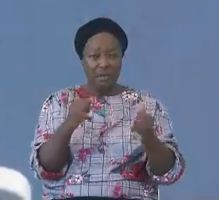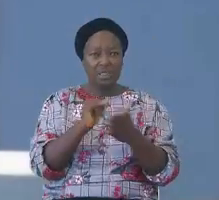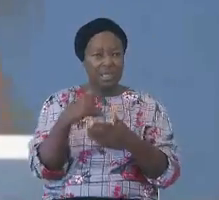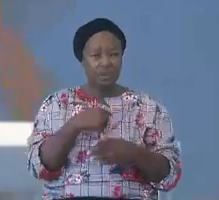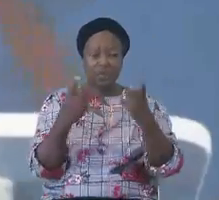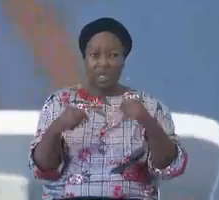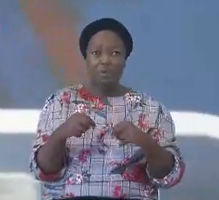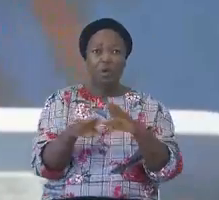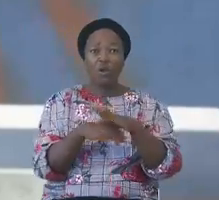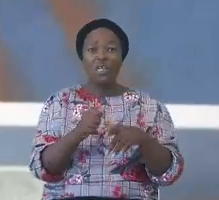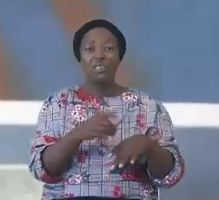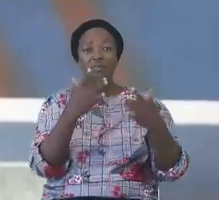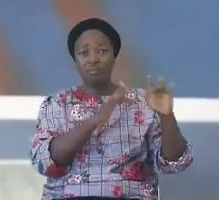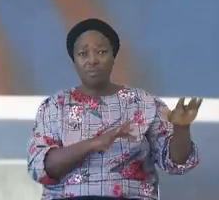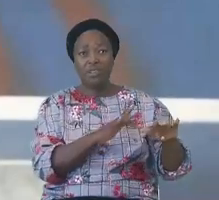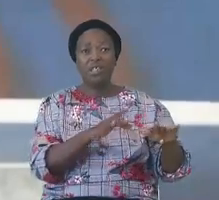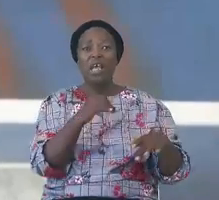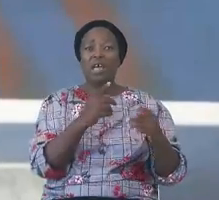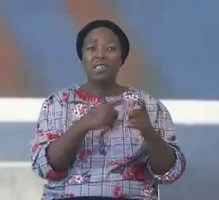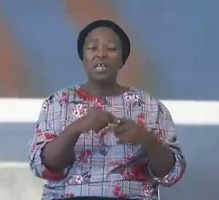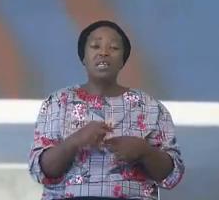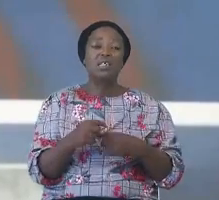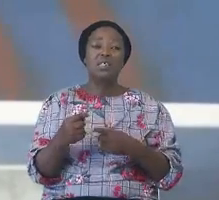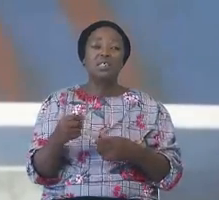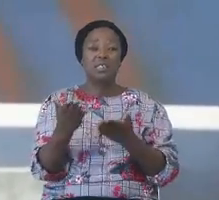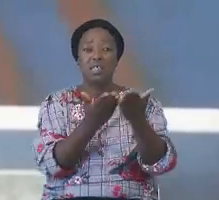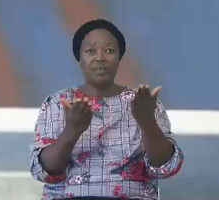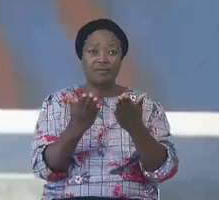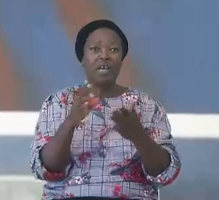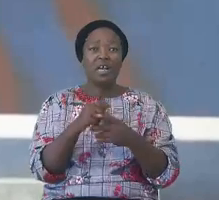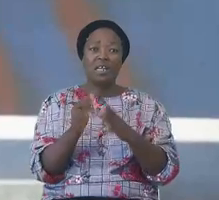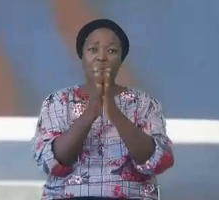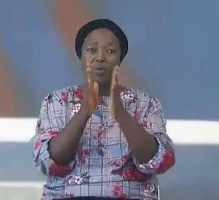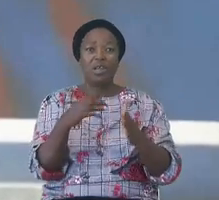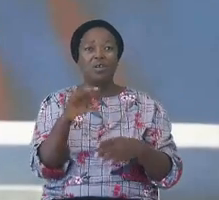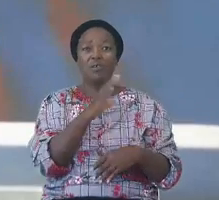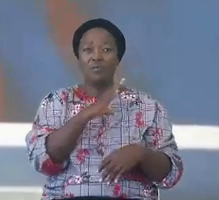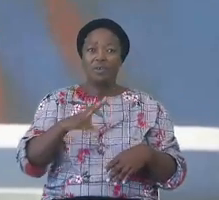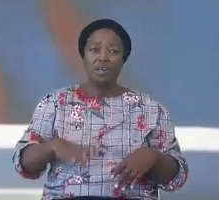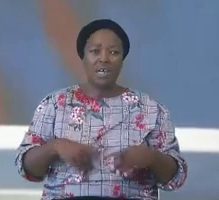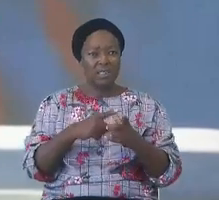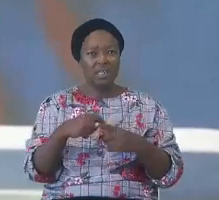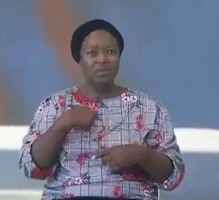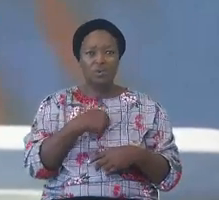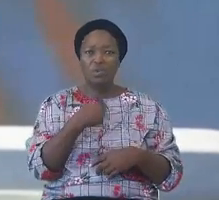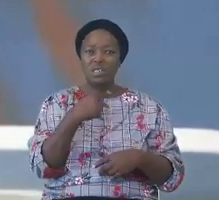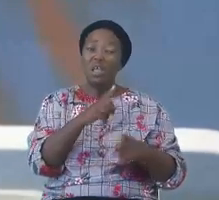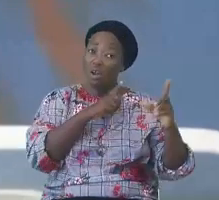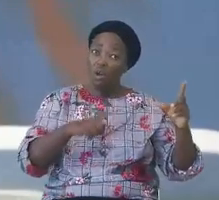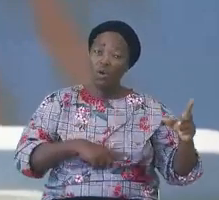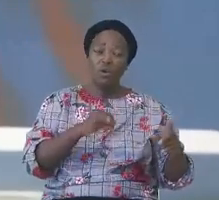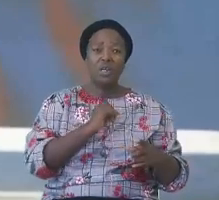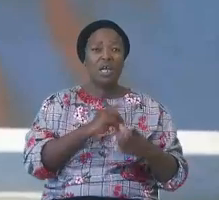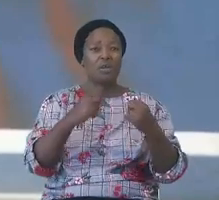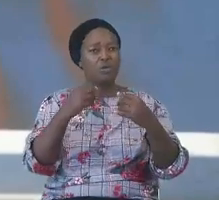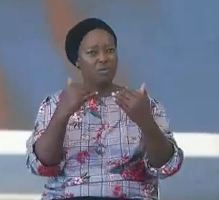On n'en avait pas. Maintenant que nous sommes venus sous la sympathie, sous le sacrifice et